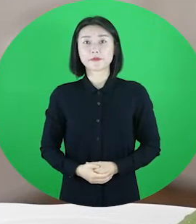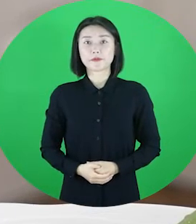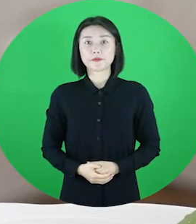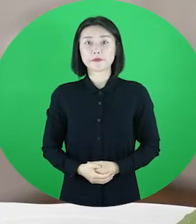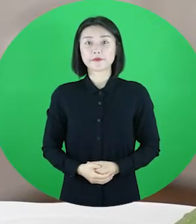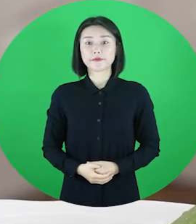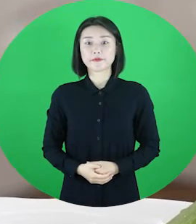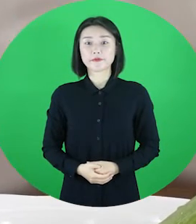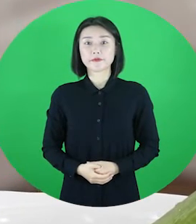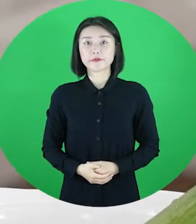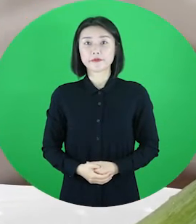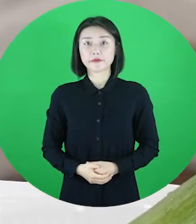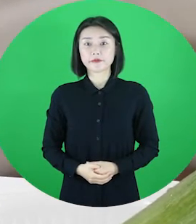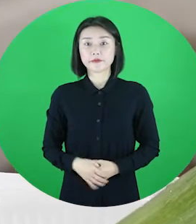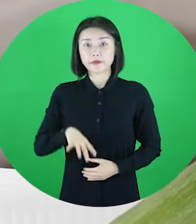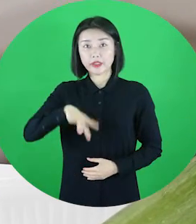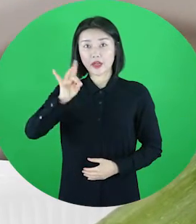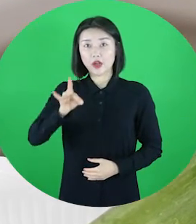먼저